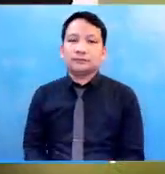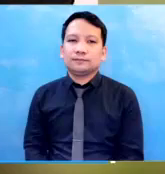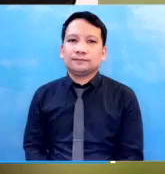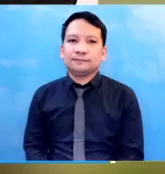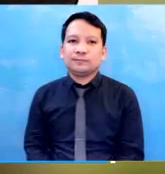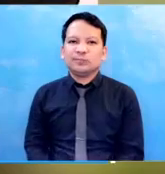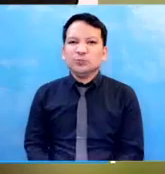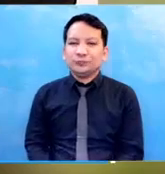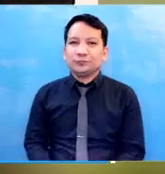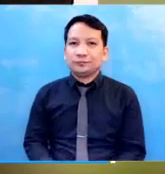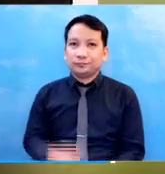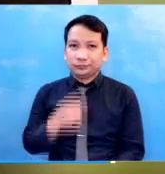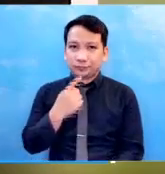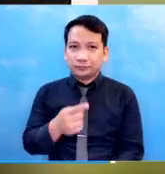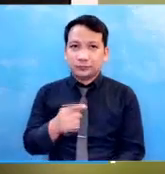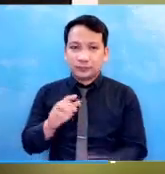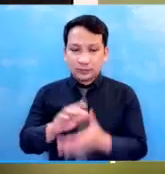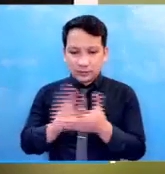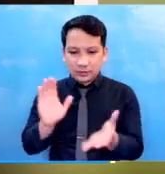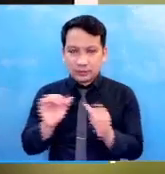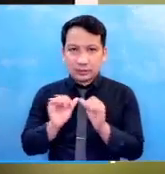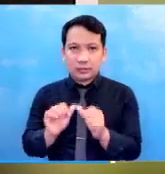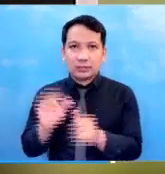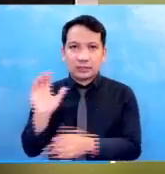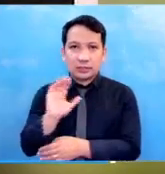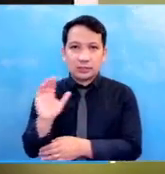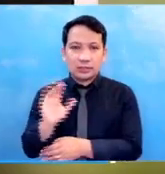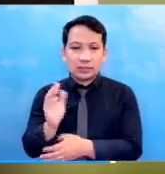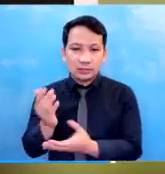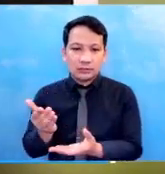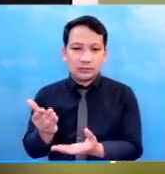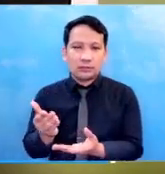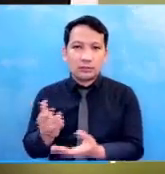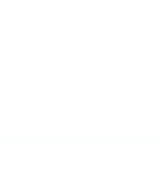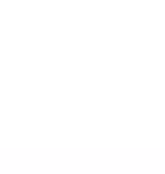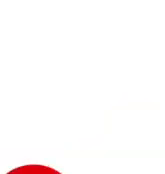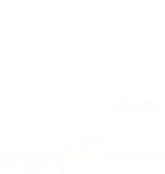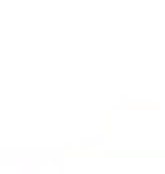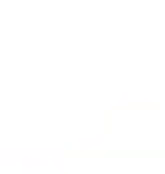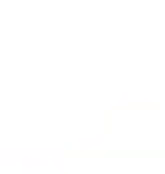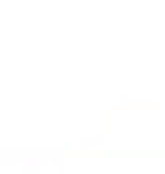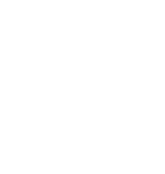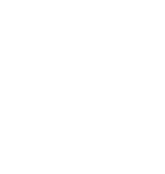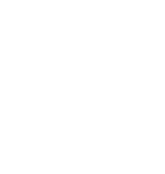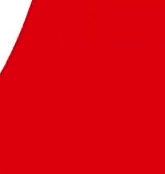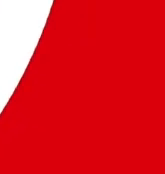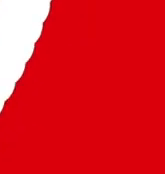Sana hindi naman siya masyadong magtaas by Christmas. Maraming salamat, Justine Punsalang.